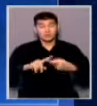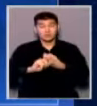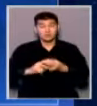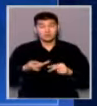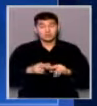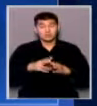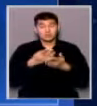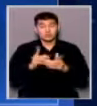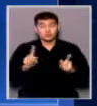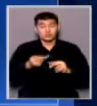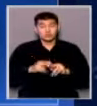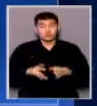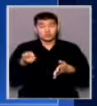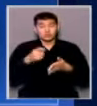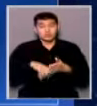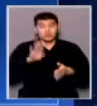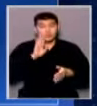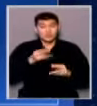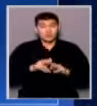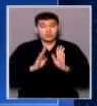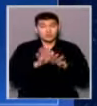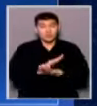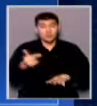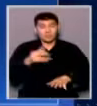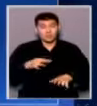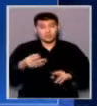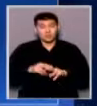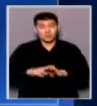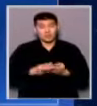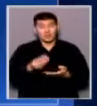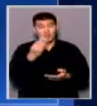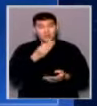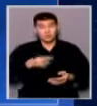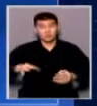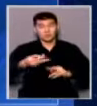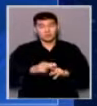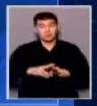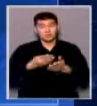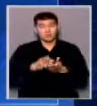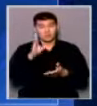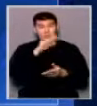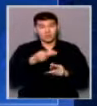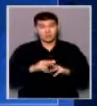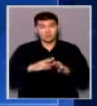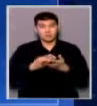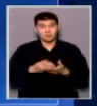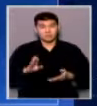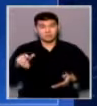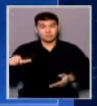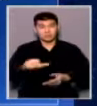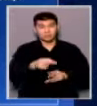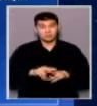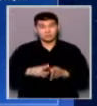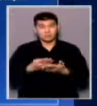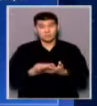возникает высокая вероятность ограничения подачи воды не только в Атырауской, но и в Мангистауской области, которая также питается от данного водовода.